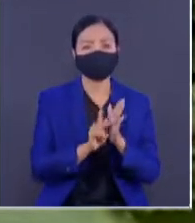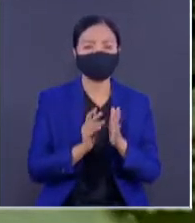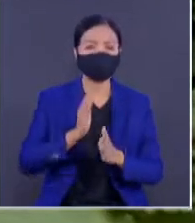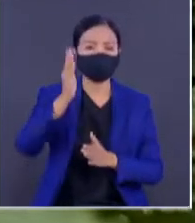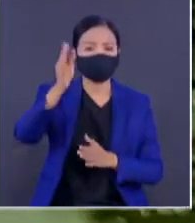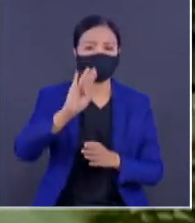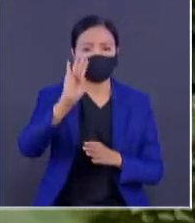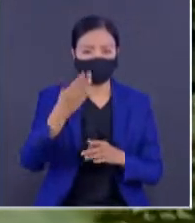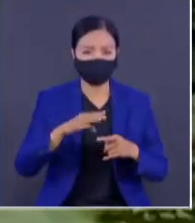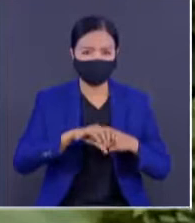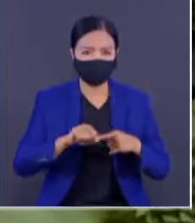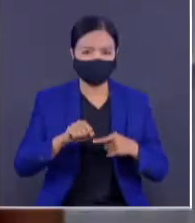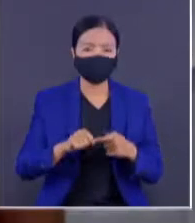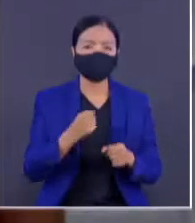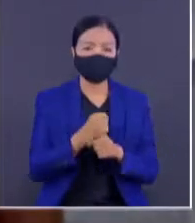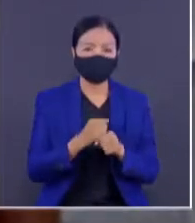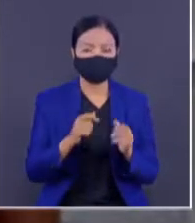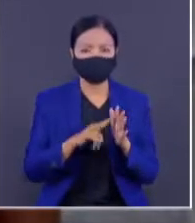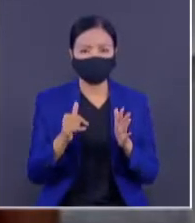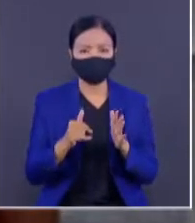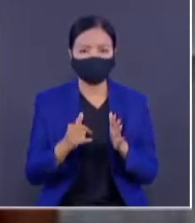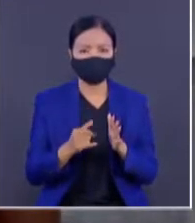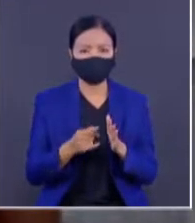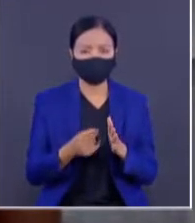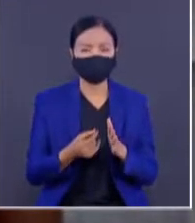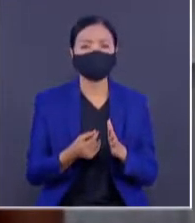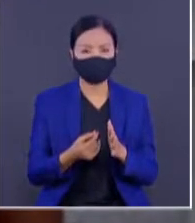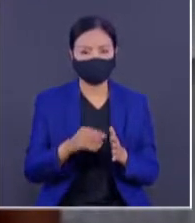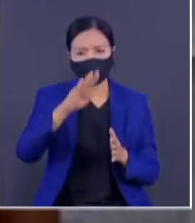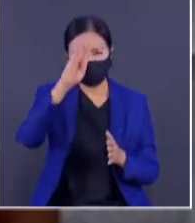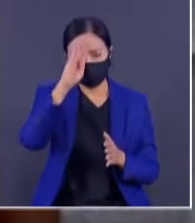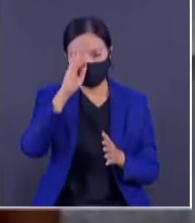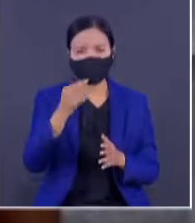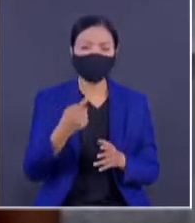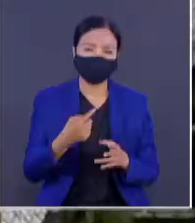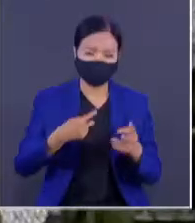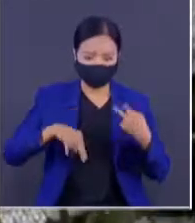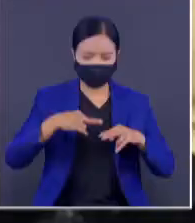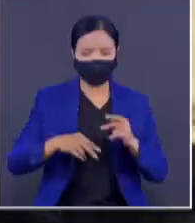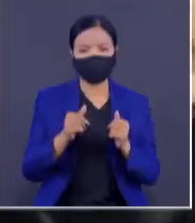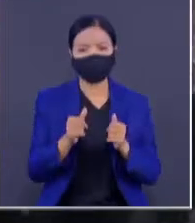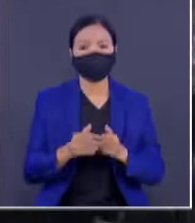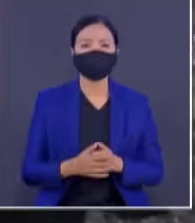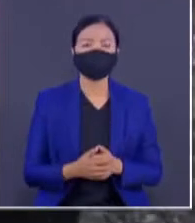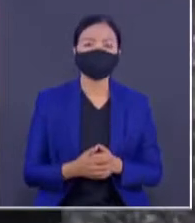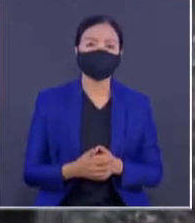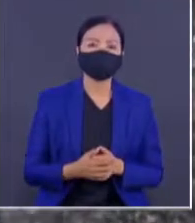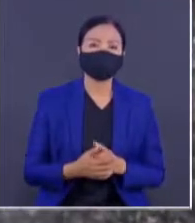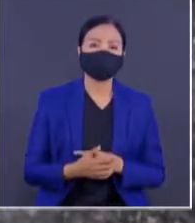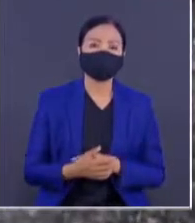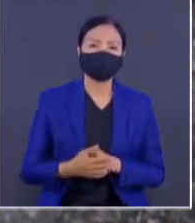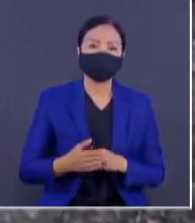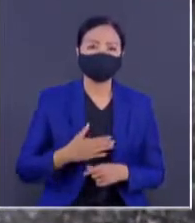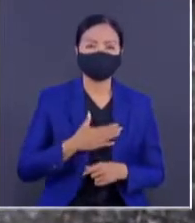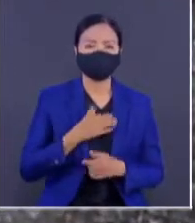ารถนำพืชกระท่อมไปทำเป็นยาสมุนไพรเพื่อรักษาโรคได้นะครับไปฟังเสียงสัมภาษณ์กันดูครับ ด้วยความภาคภูมิใจของพี่น้